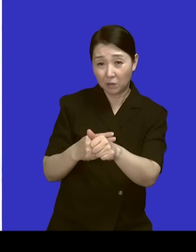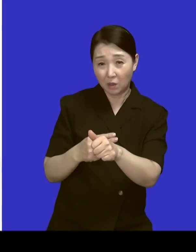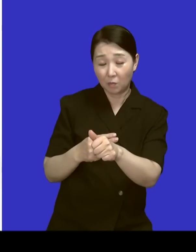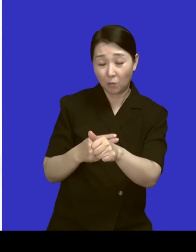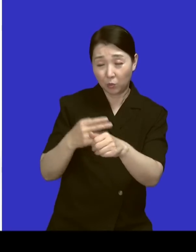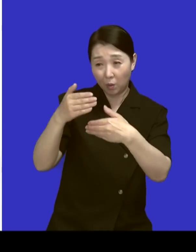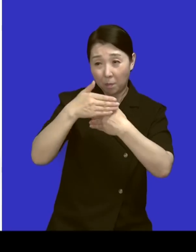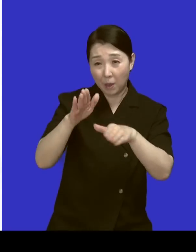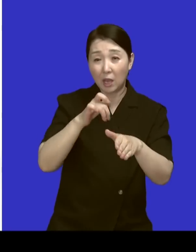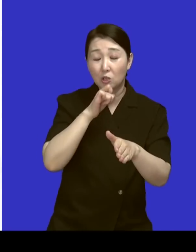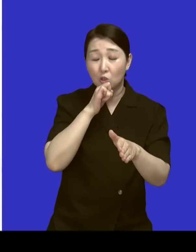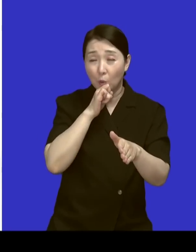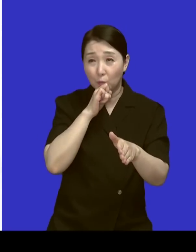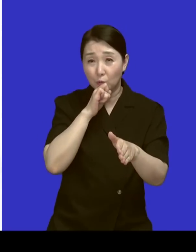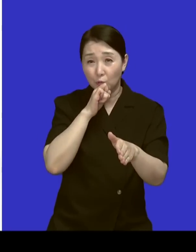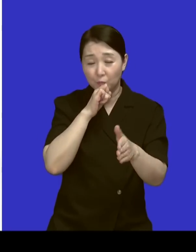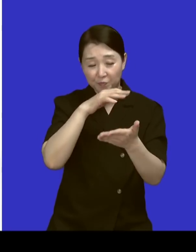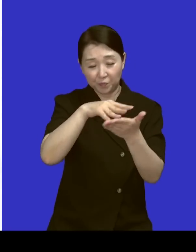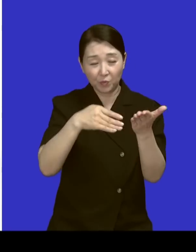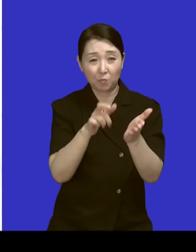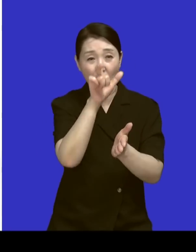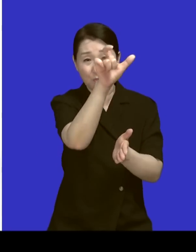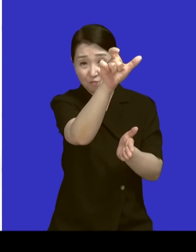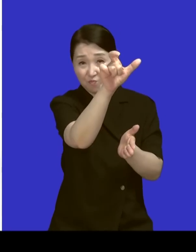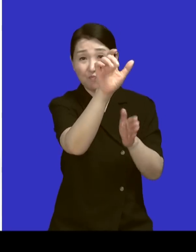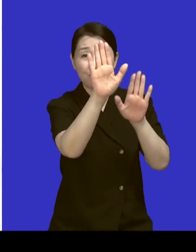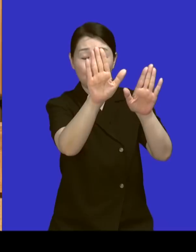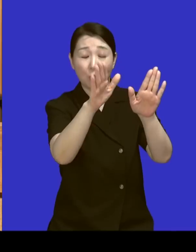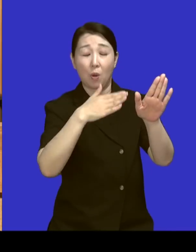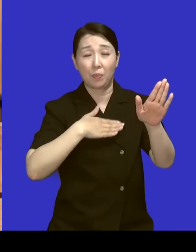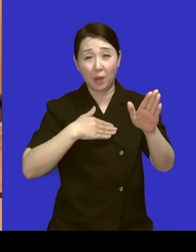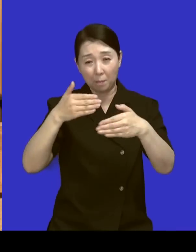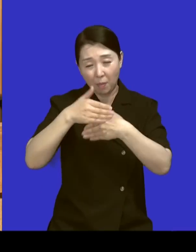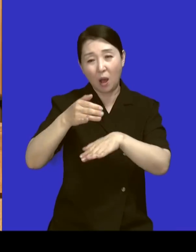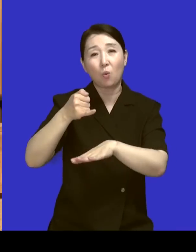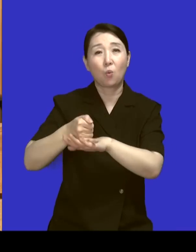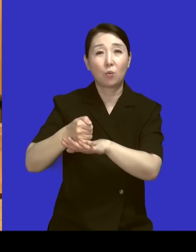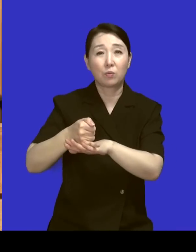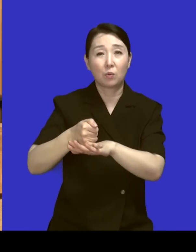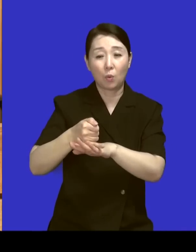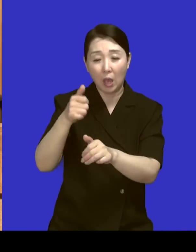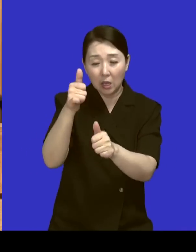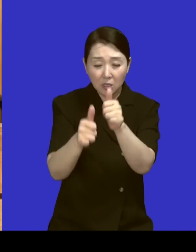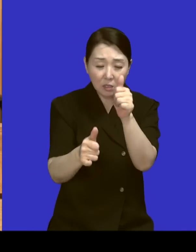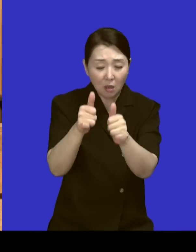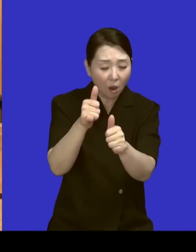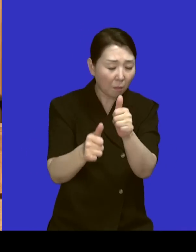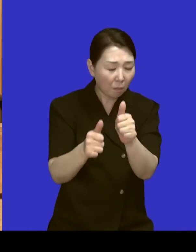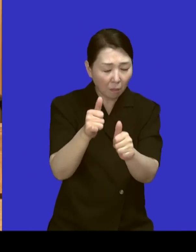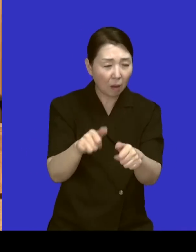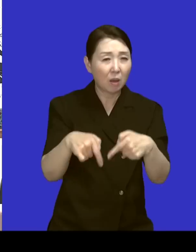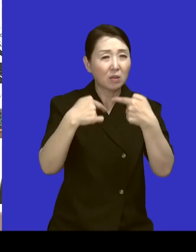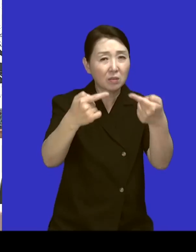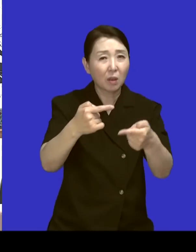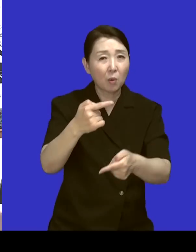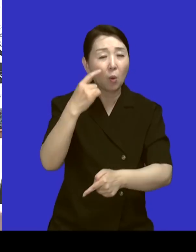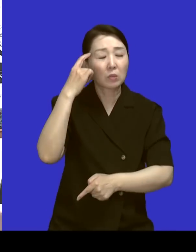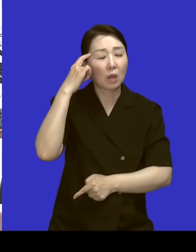반 성적표를 벽에다 붙였는데 네. 제가 꼴찌였거든요, 반에서. 예. 어머. 시험을 볼 수 있는 그런 멘탈이 안